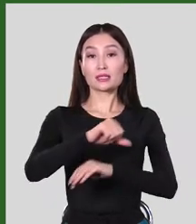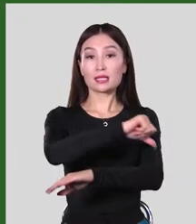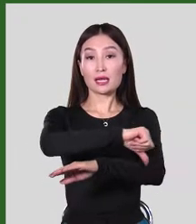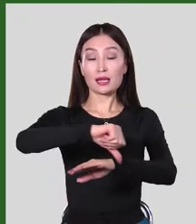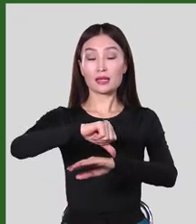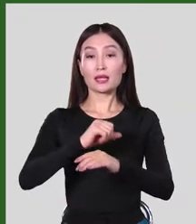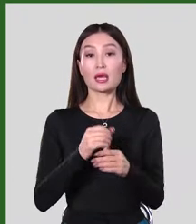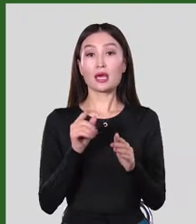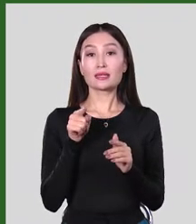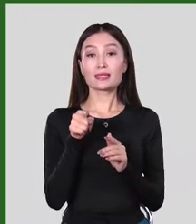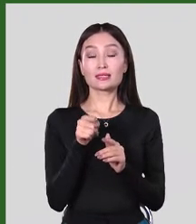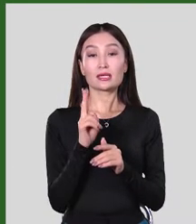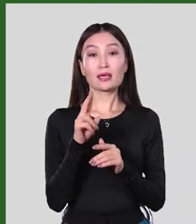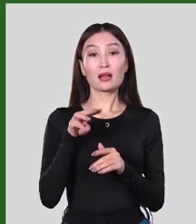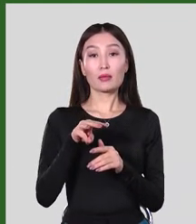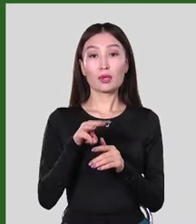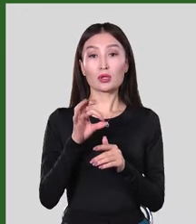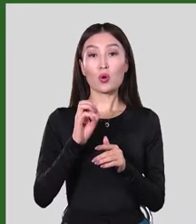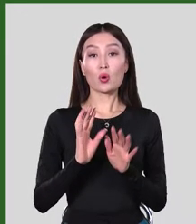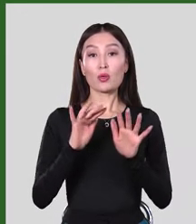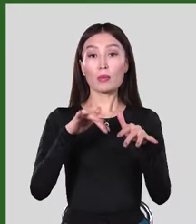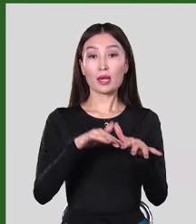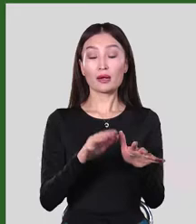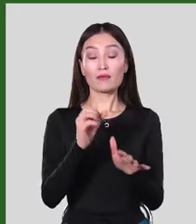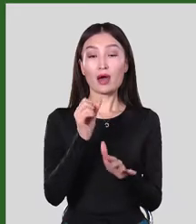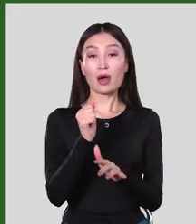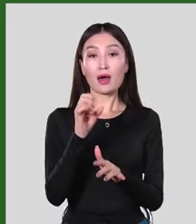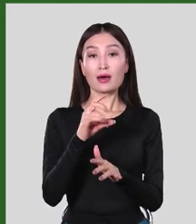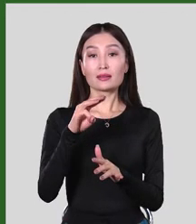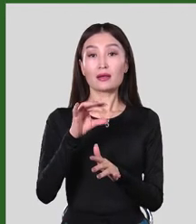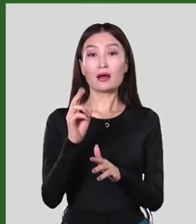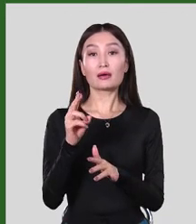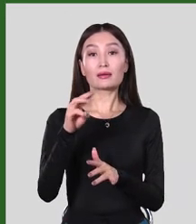всего лишь в 1000 километров от берегов Антарктиды.